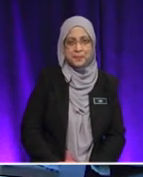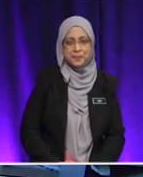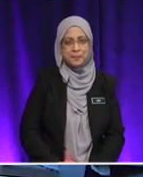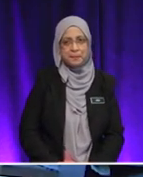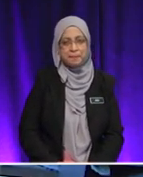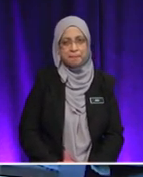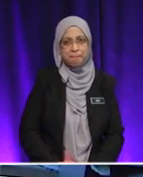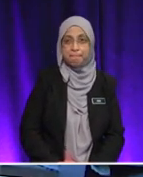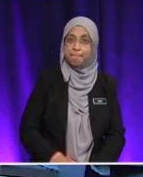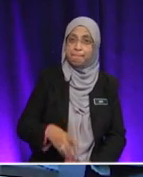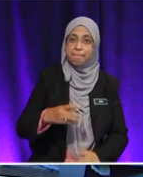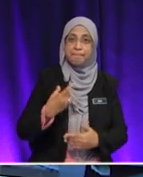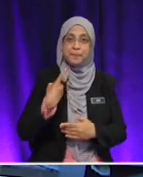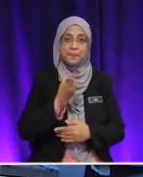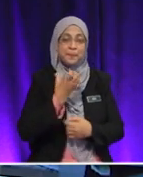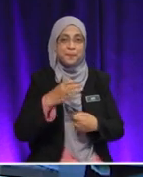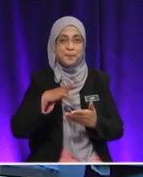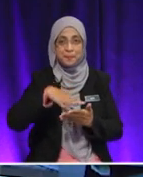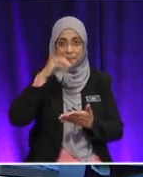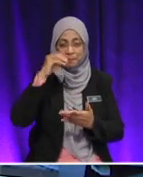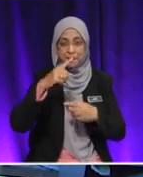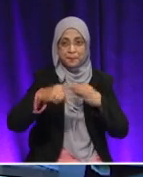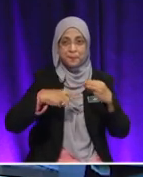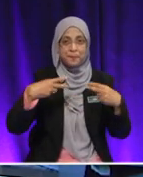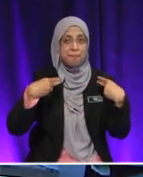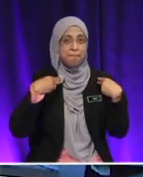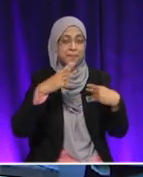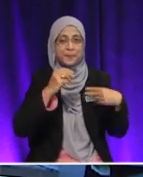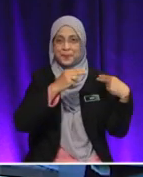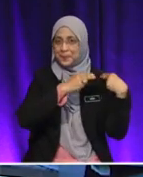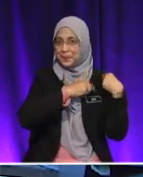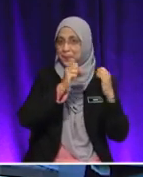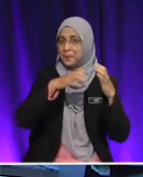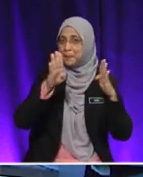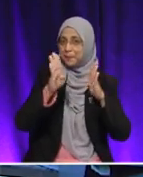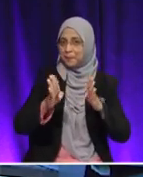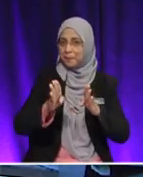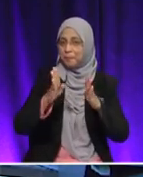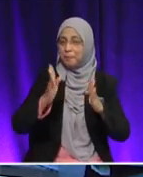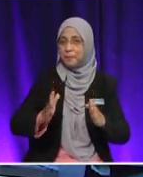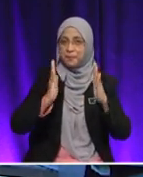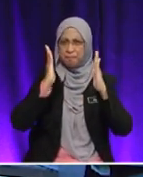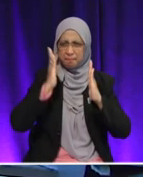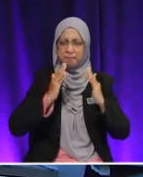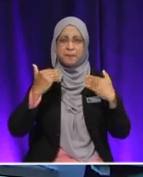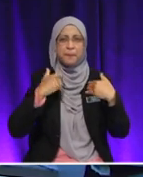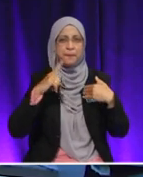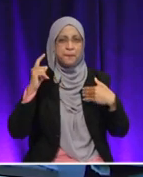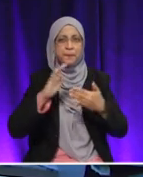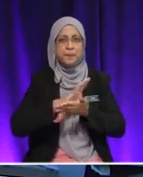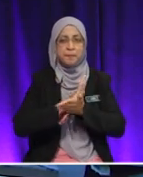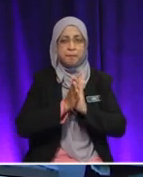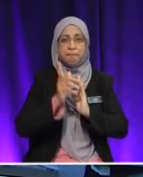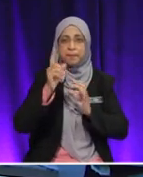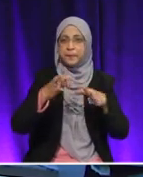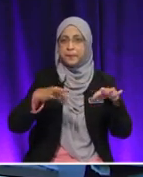jadi kita telah mempelajari tentang apakah hak dan apakah tanggung jawab sebagai warga negara adalah menjadi satu